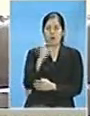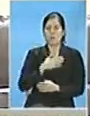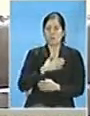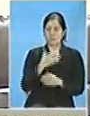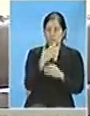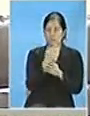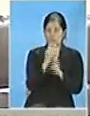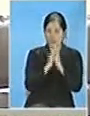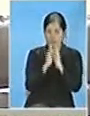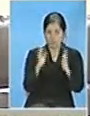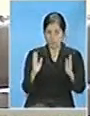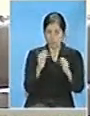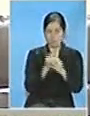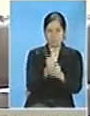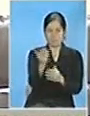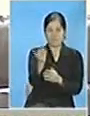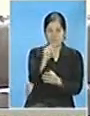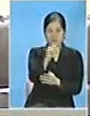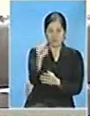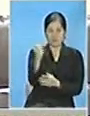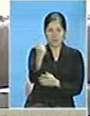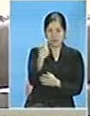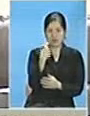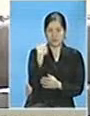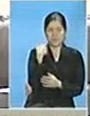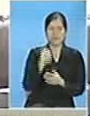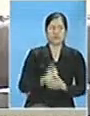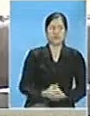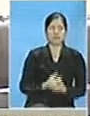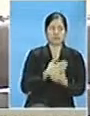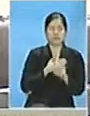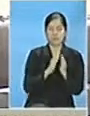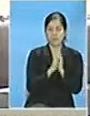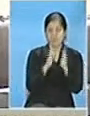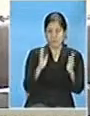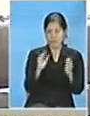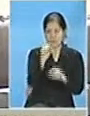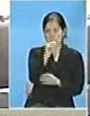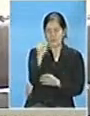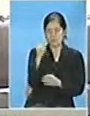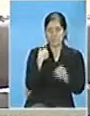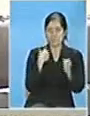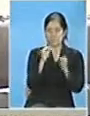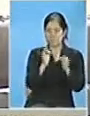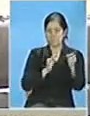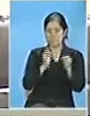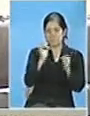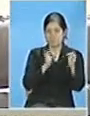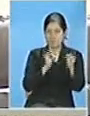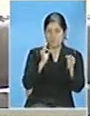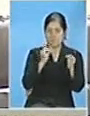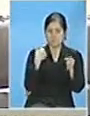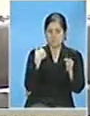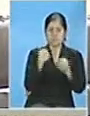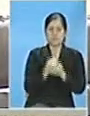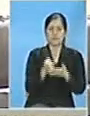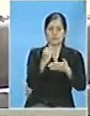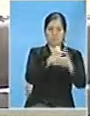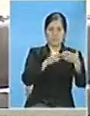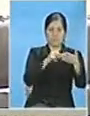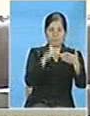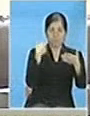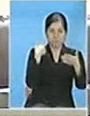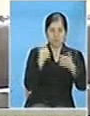องนี้นะฮะผมก็นึกว่าจะมีคำถามเยอะนะฮะแต่ก็ต้องขอบคุณที่ท่านอุตส่าห์อธิบายนะครับผมอยากเริ่มต้นอย่างนี้ครับเริ่มต้นด้วยดีน